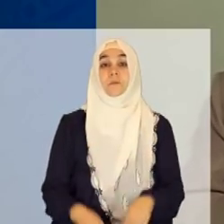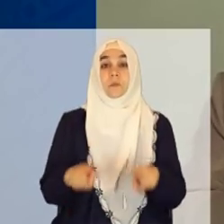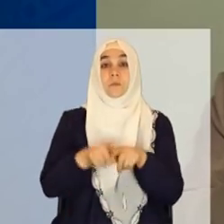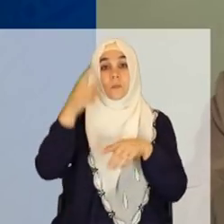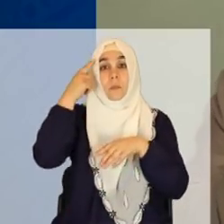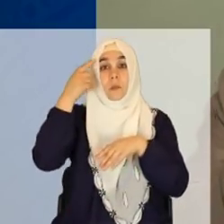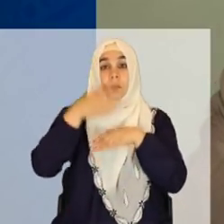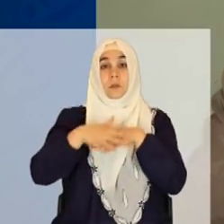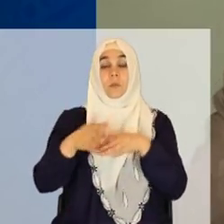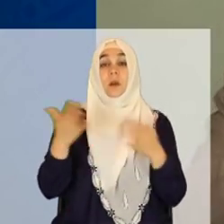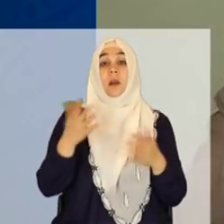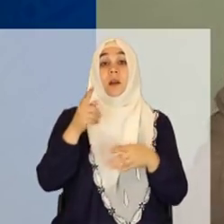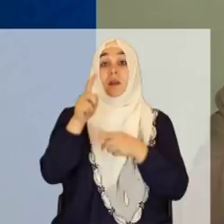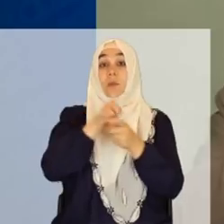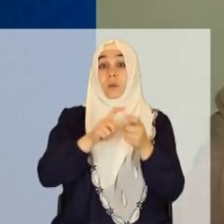Tushunarlimi?